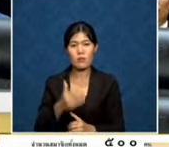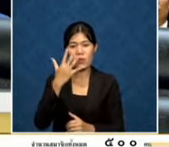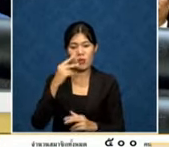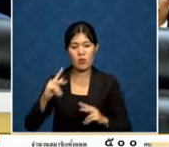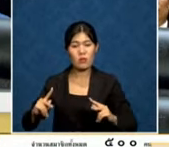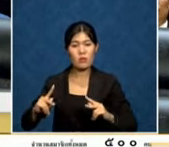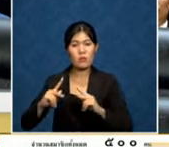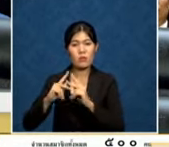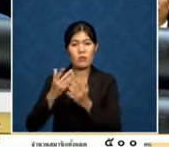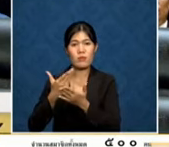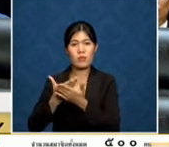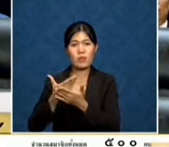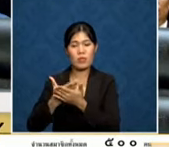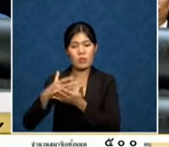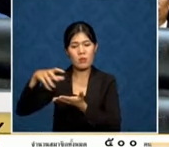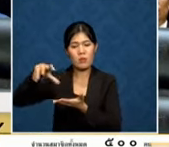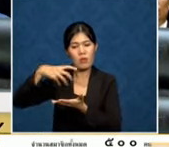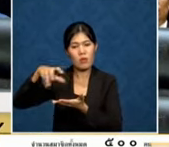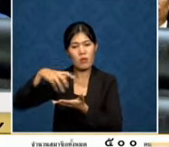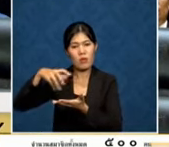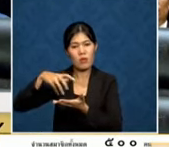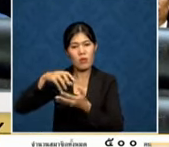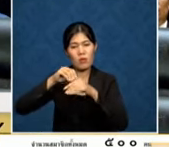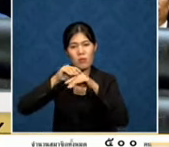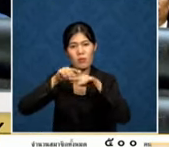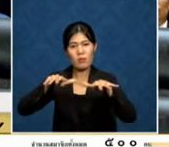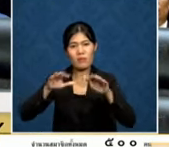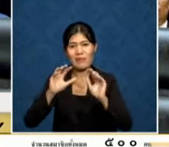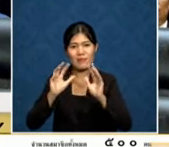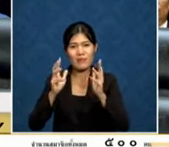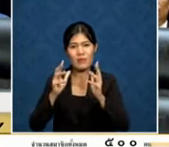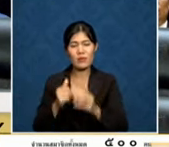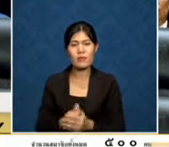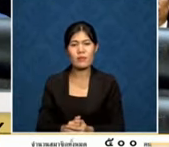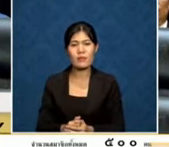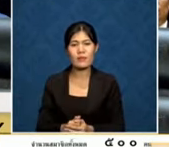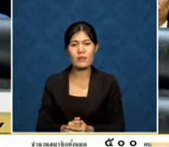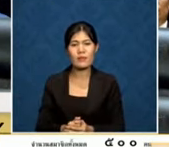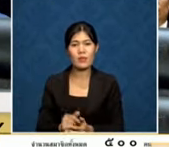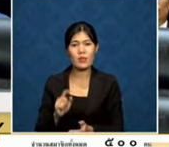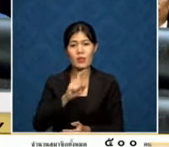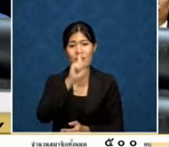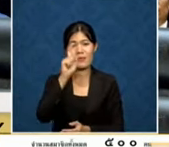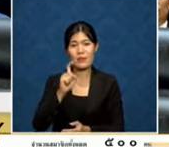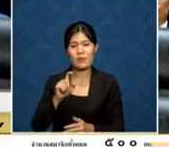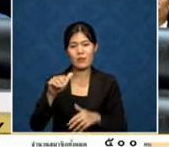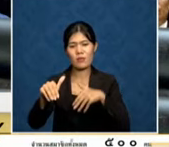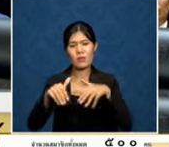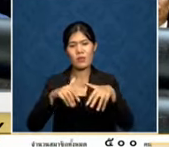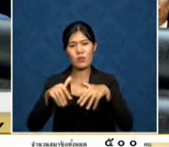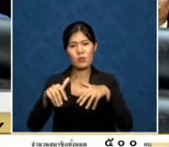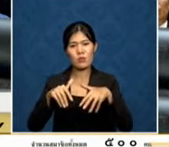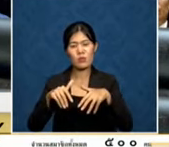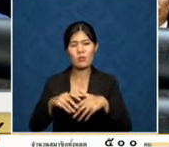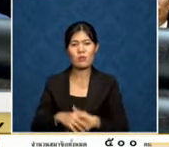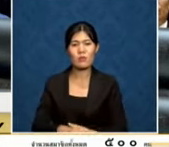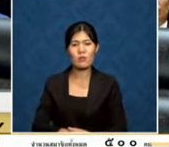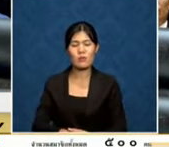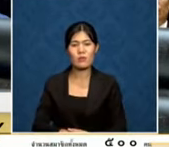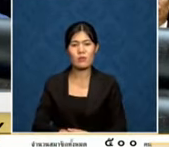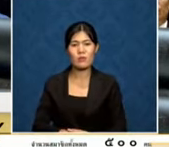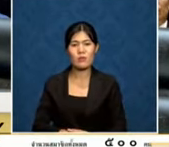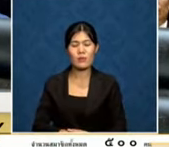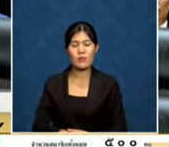มาแถลงเรื่องนี้มันเลยสร้างความสงสัยให้กับพี่น้องประชาชนเป็นวงกว้างครับ